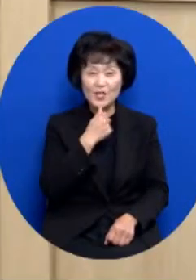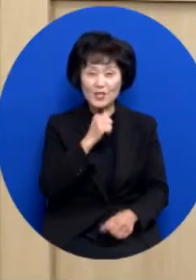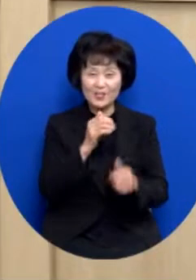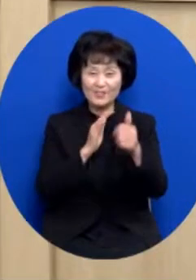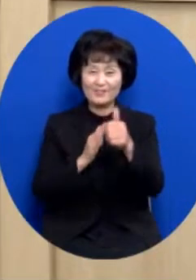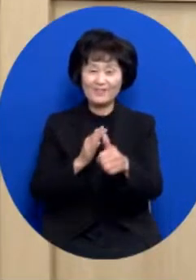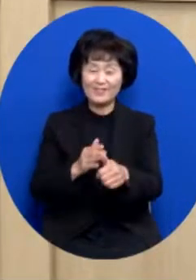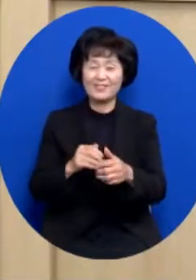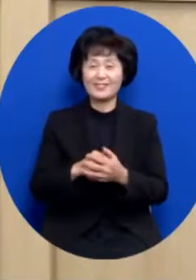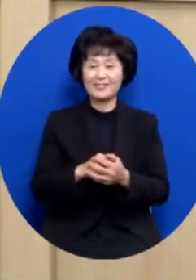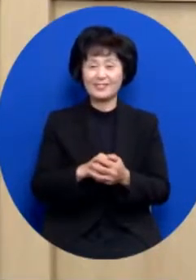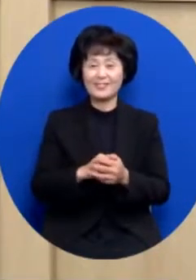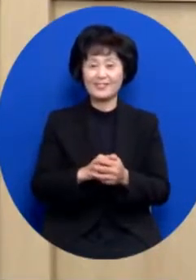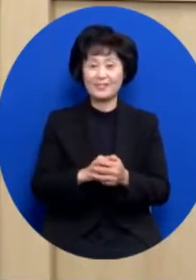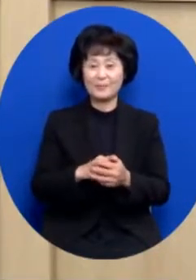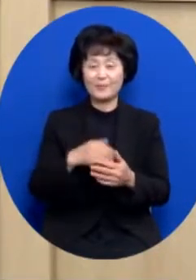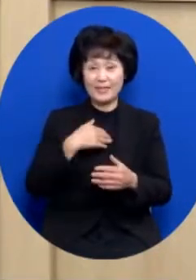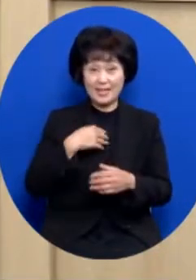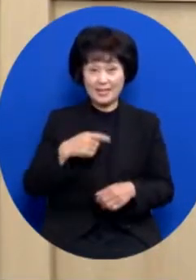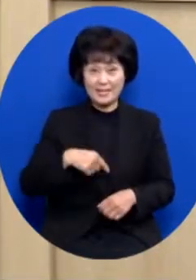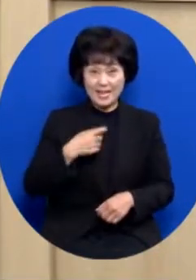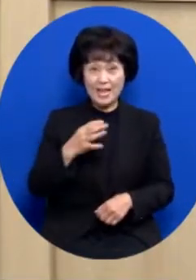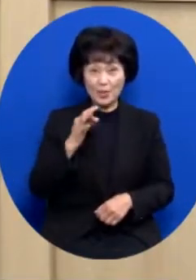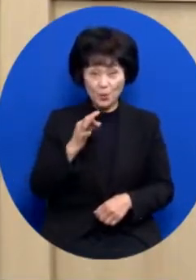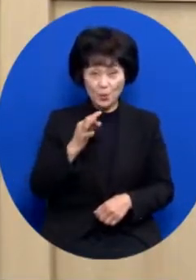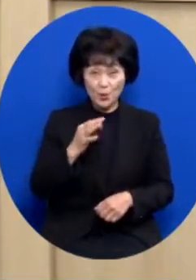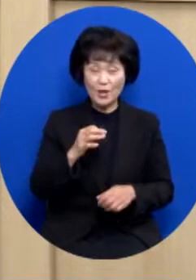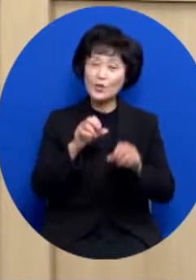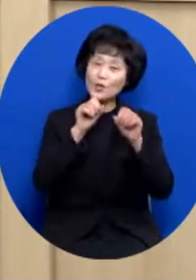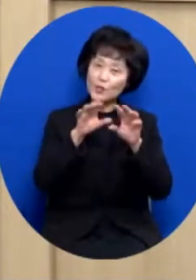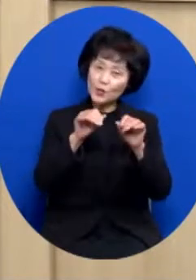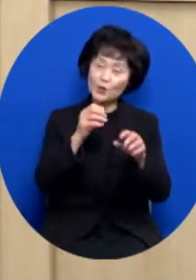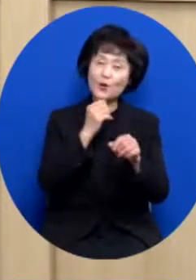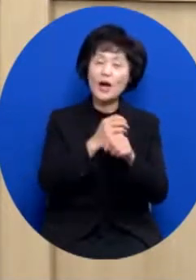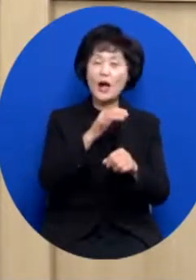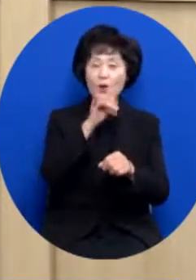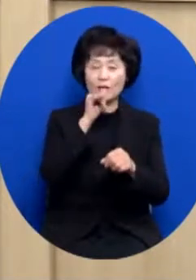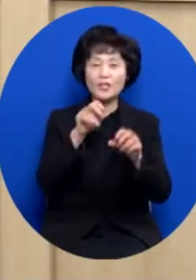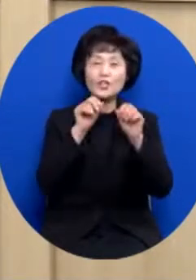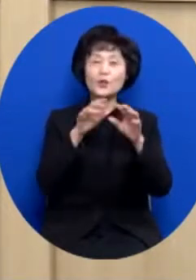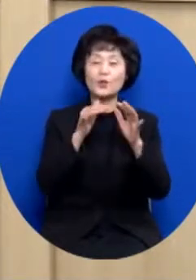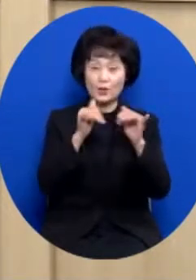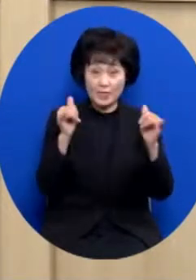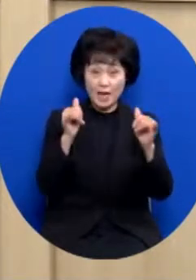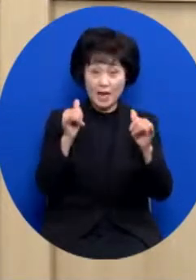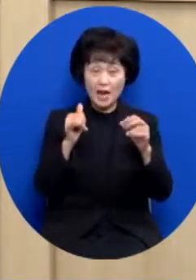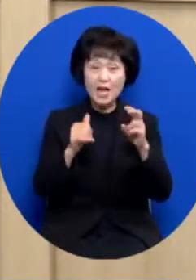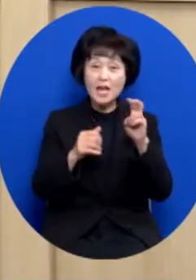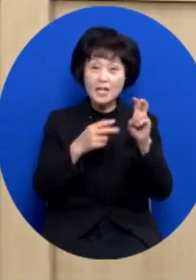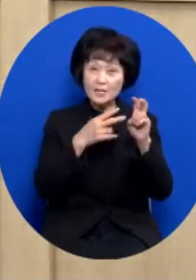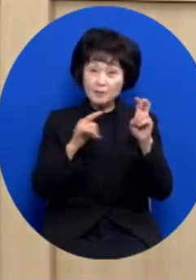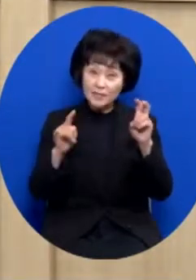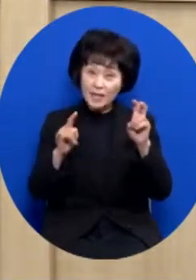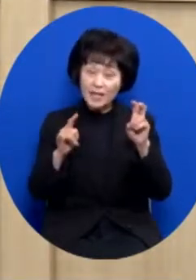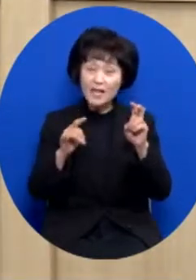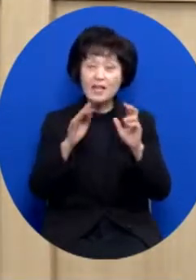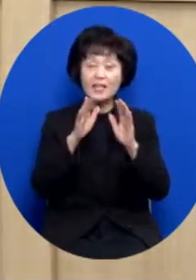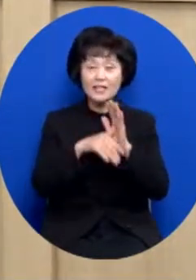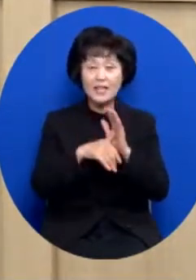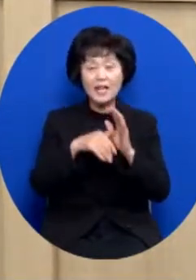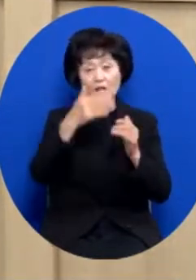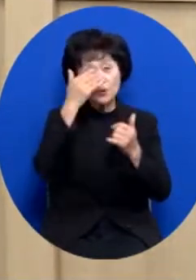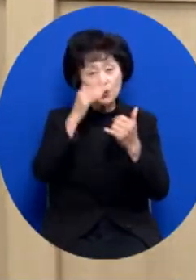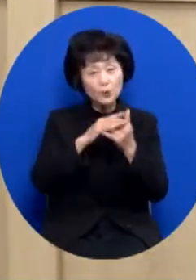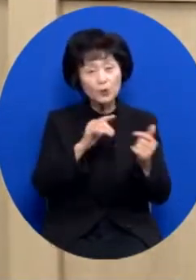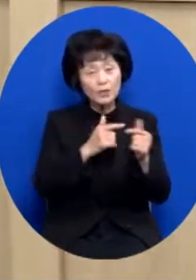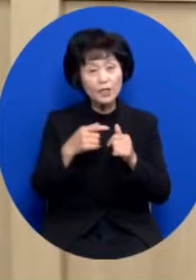해주시죠네 저는 자비량 선교사입니다 그래서 원래는 20대 때 제 3세계 청소년들에게 교육과 문화의